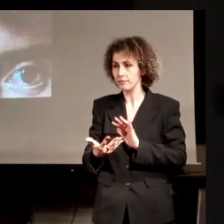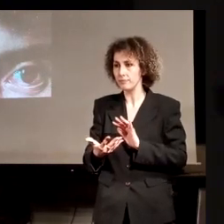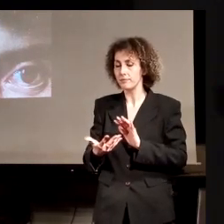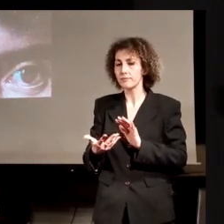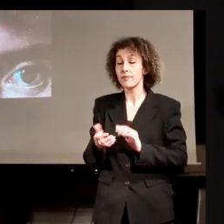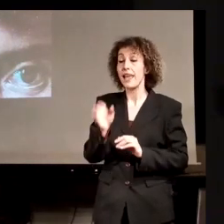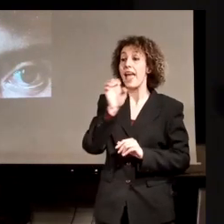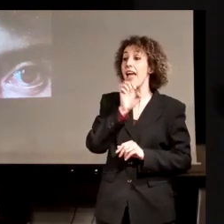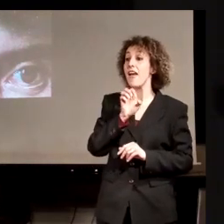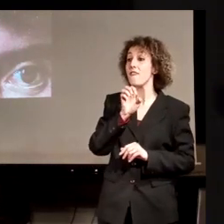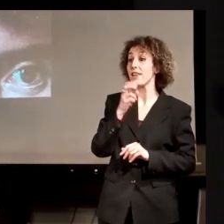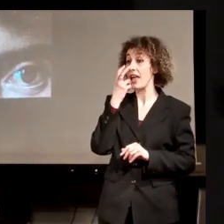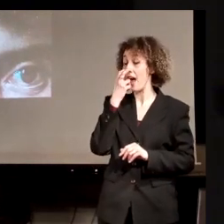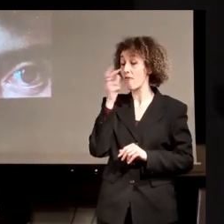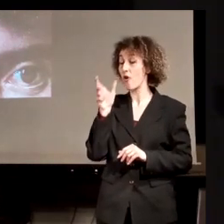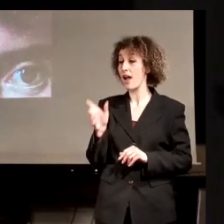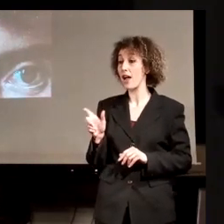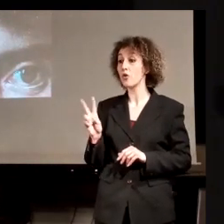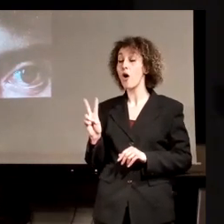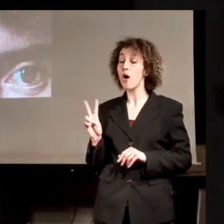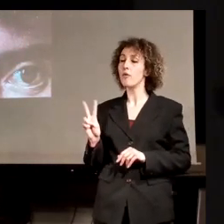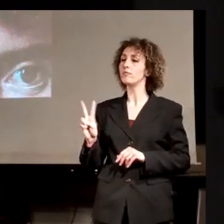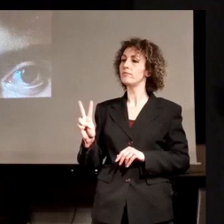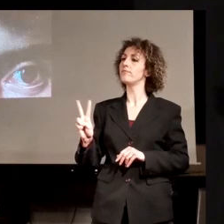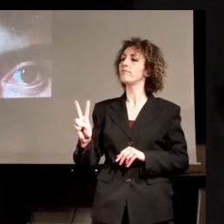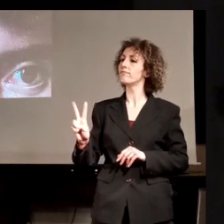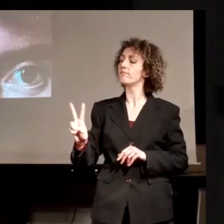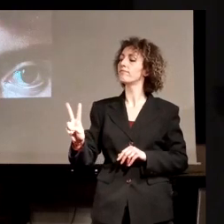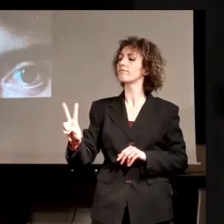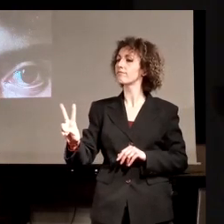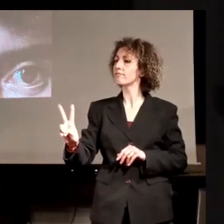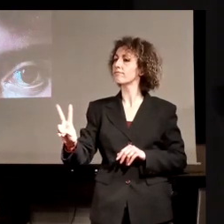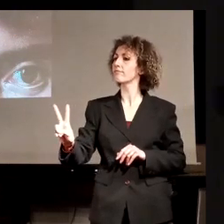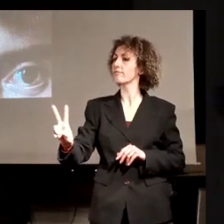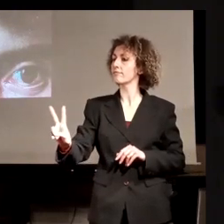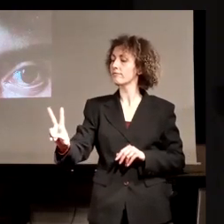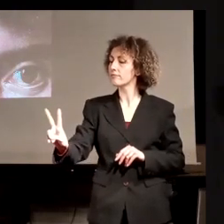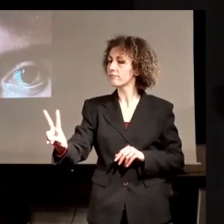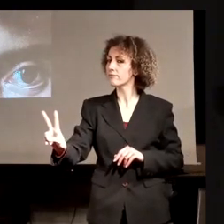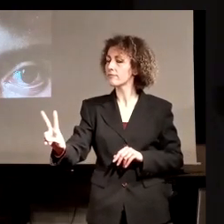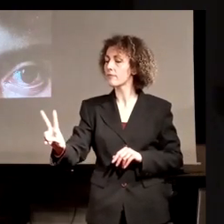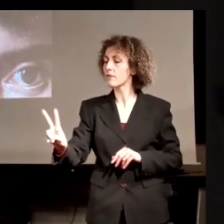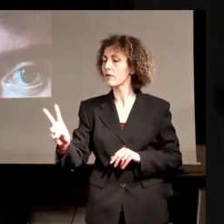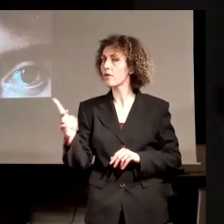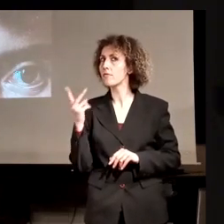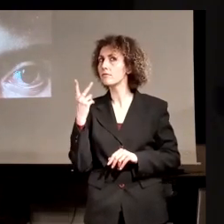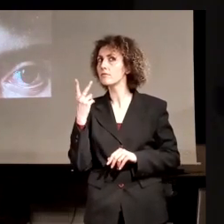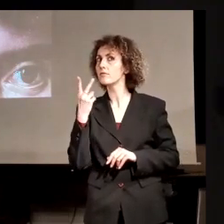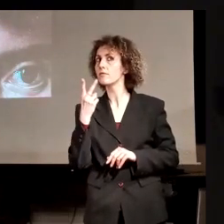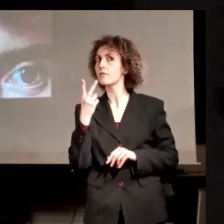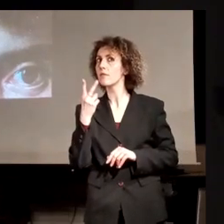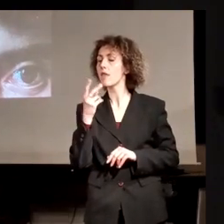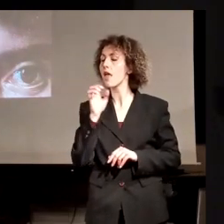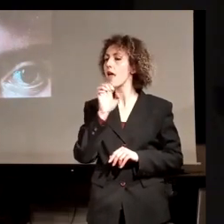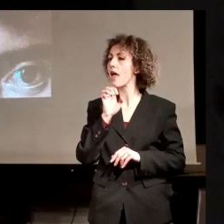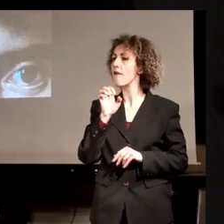anfield è l'avvocato procedevano sul marciapiede opposto finché giunti all'altezza dell'ingresso il primo